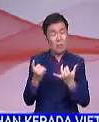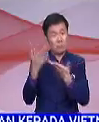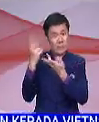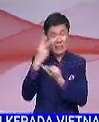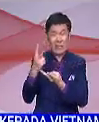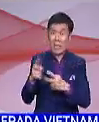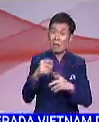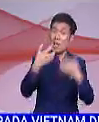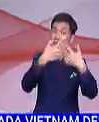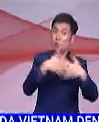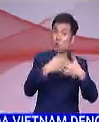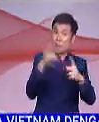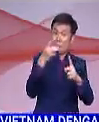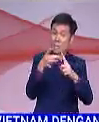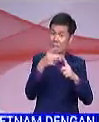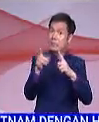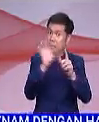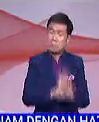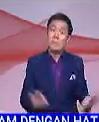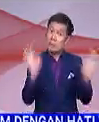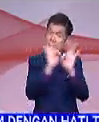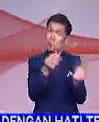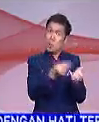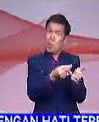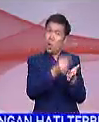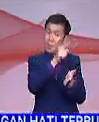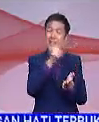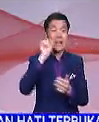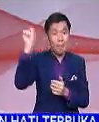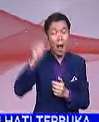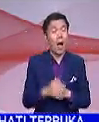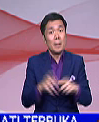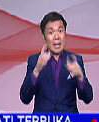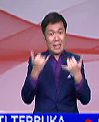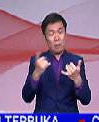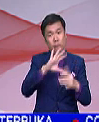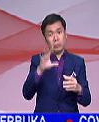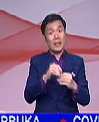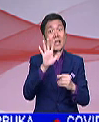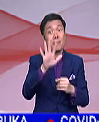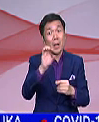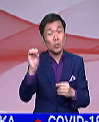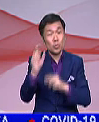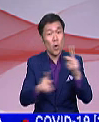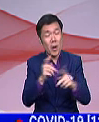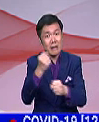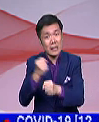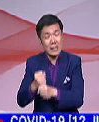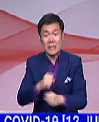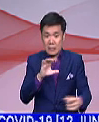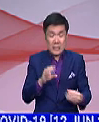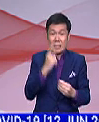industri keluli memberi sumbangan besar kepada ekonomi Sabah dan pada masa ini menyediakan 500 pekerjaan dengan gaji bulanan